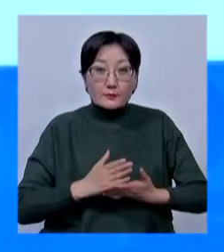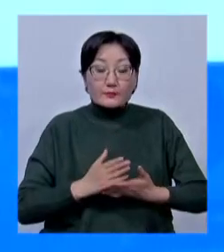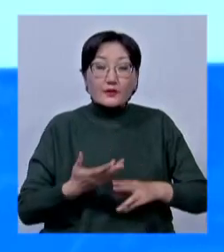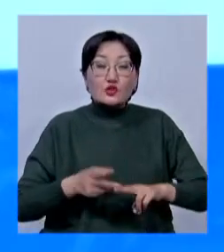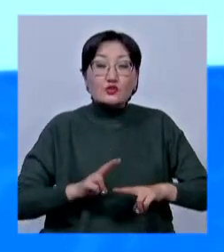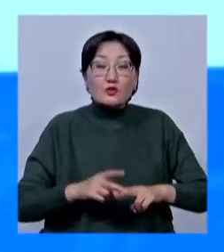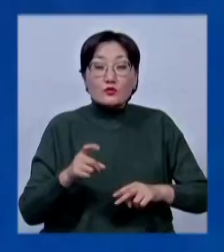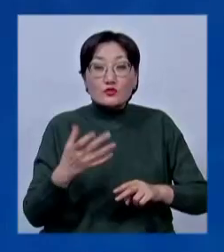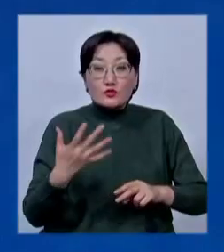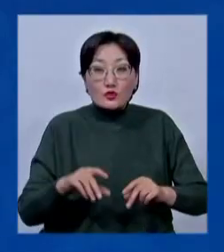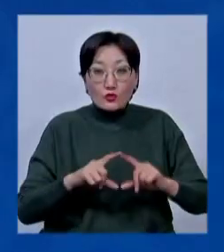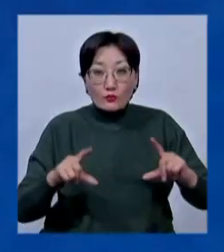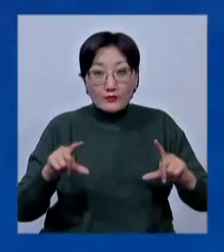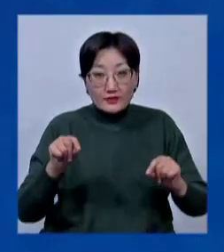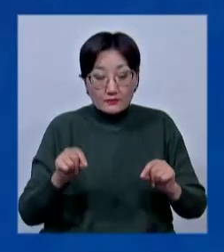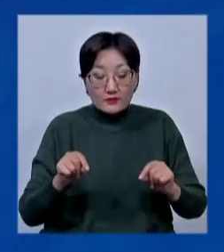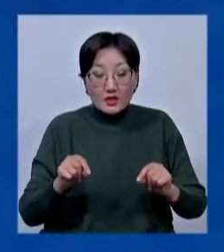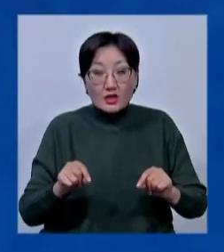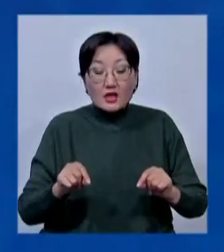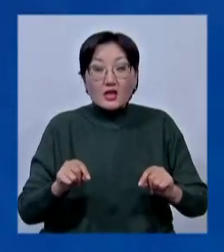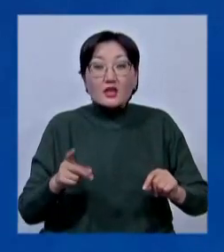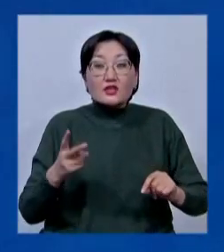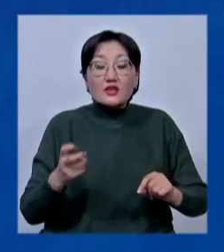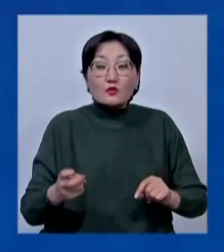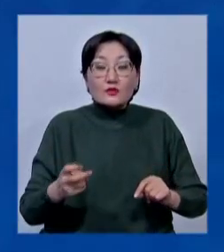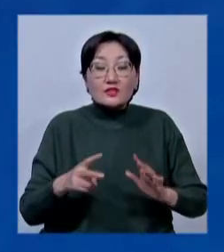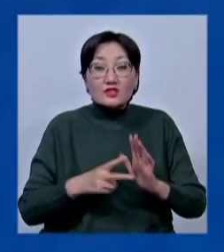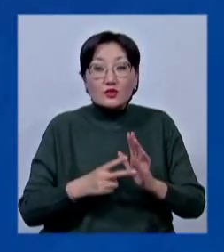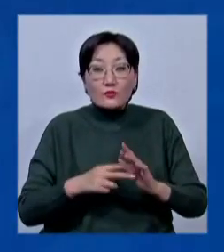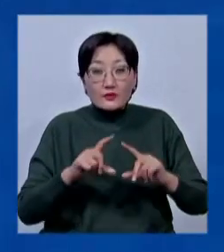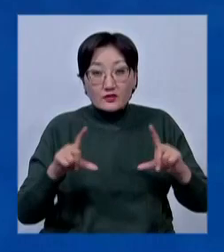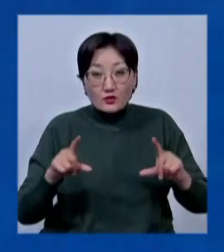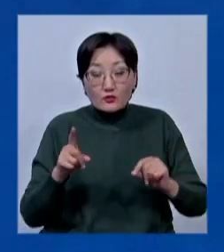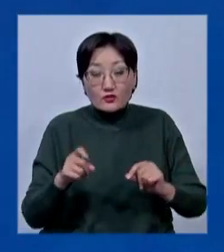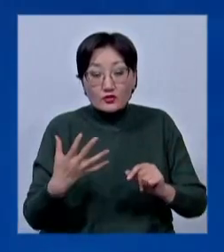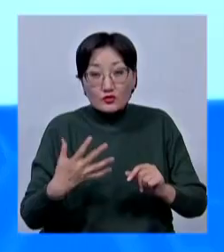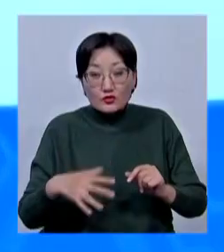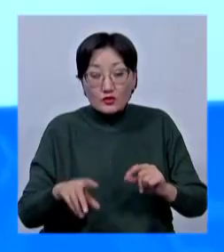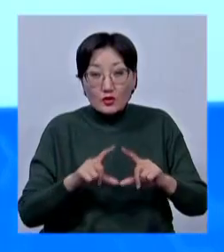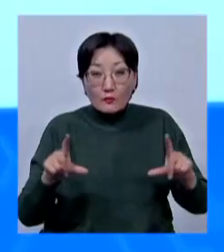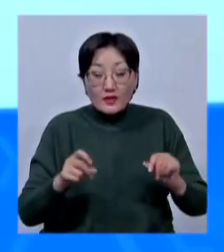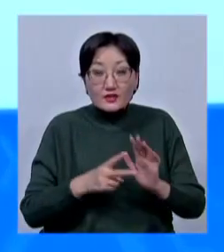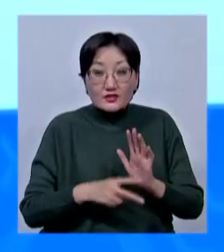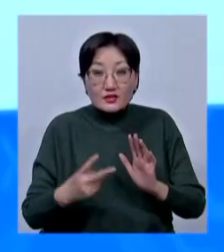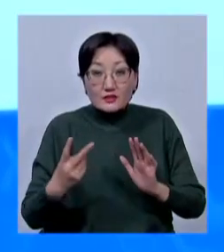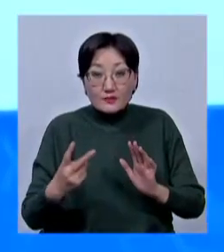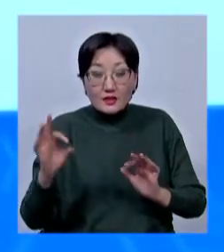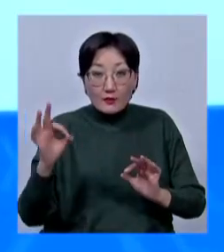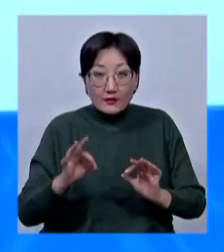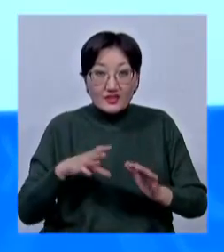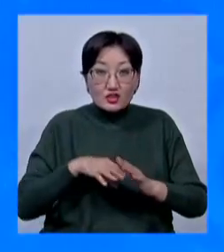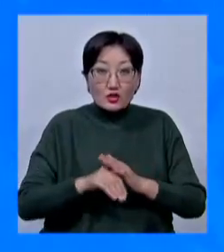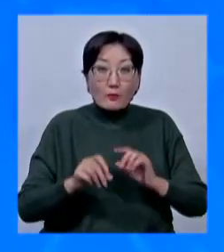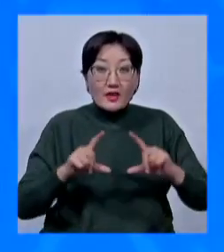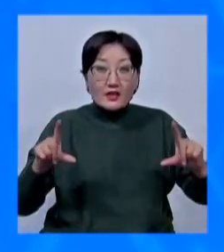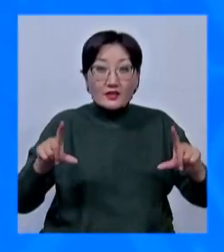Бұл 150 мектепте, бұл жаңағы 207 мектептің 150 мектебінде 72% құратын мектепте